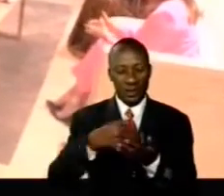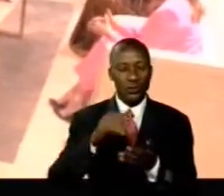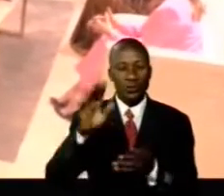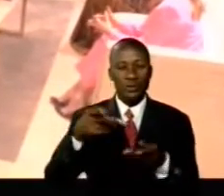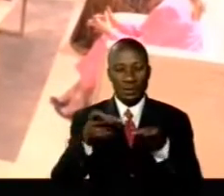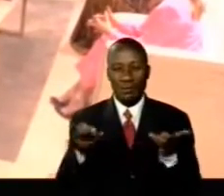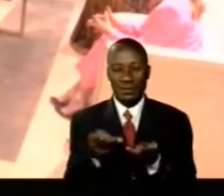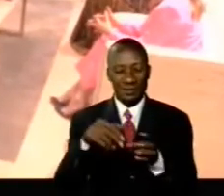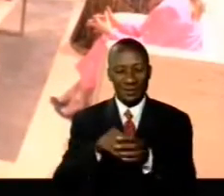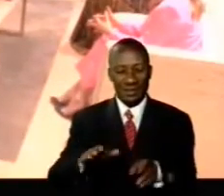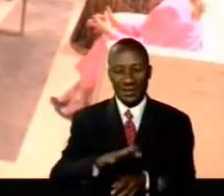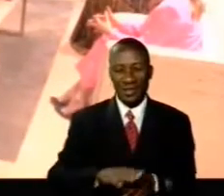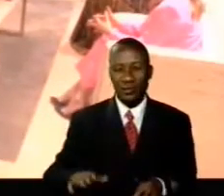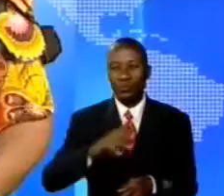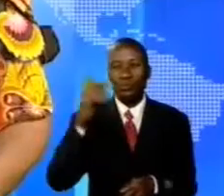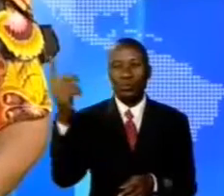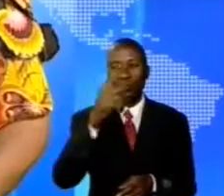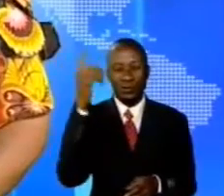des nations.